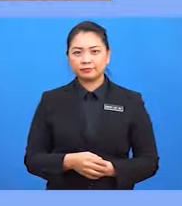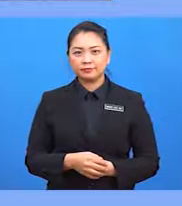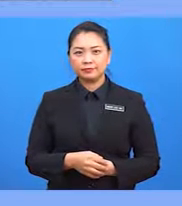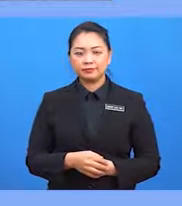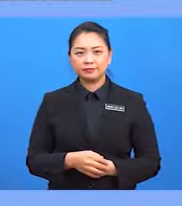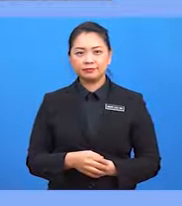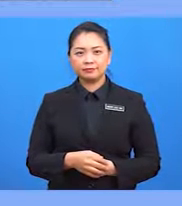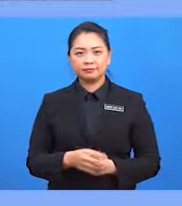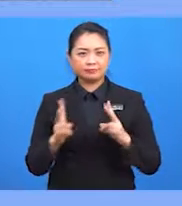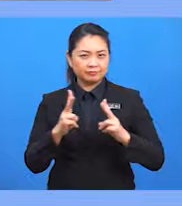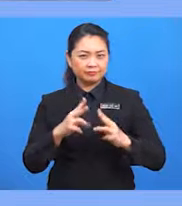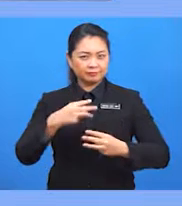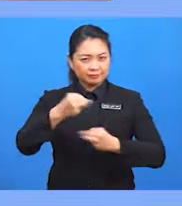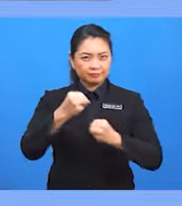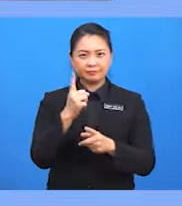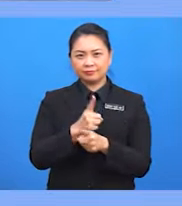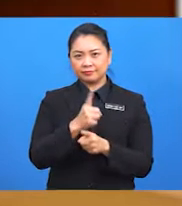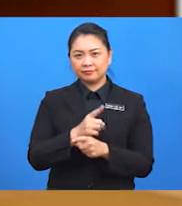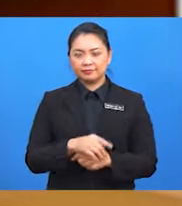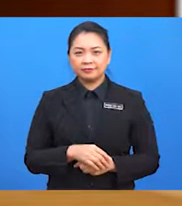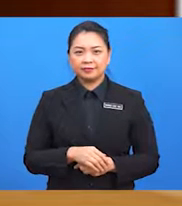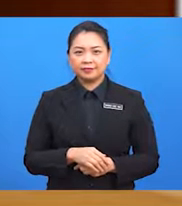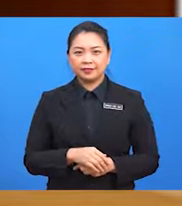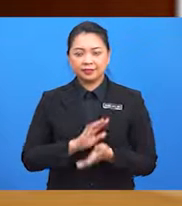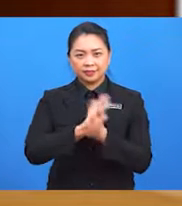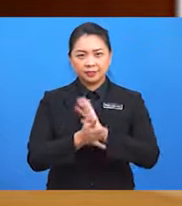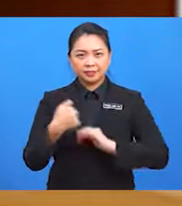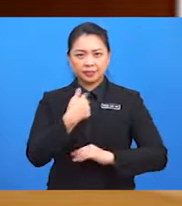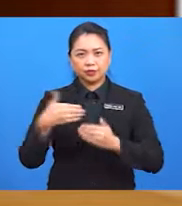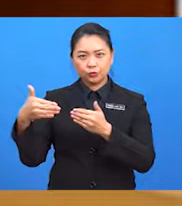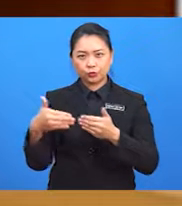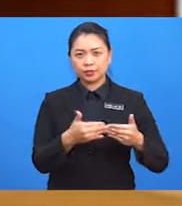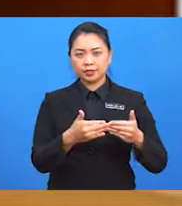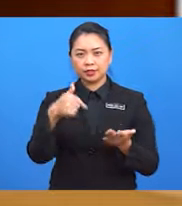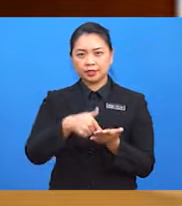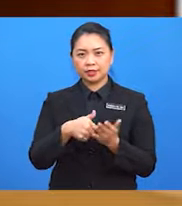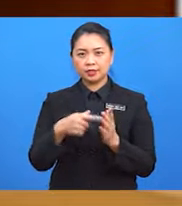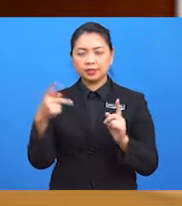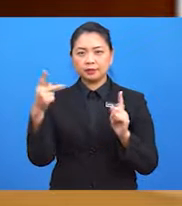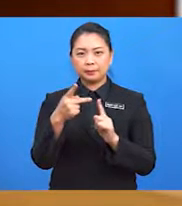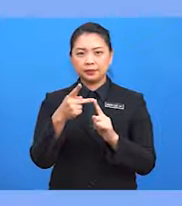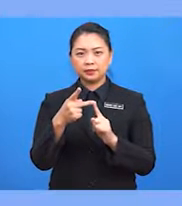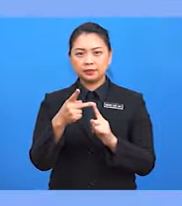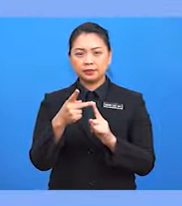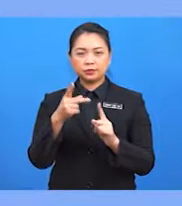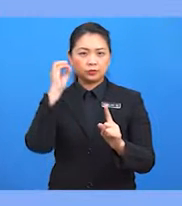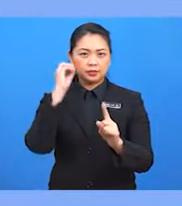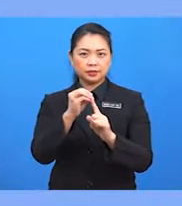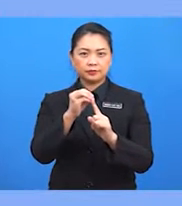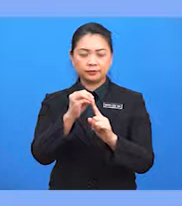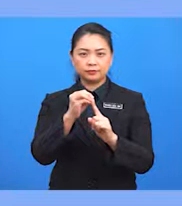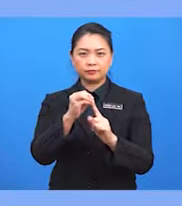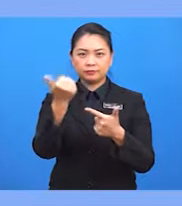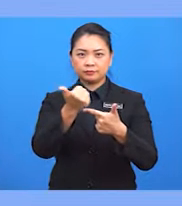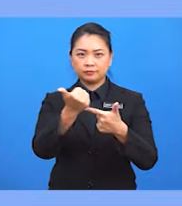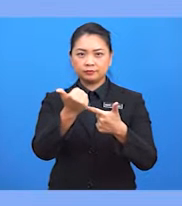Sangat menarik kan karya-karya manipulasi tersebut? Jadi, kita teruskan lagi kepada objektif seterusnya, iaitu